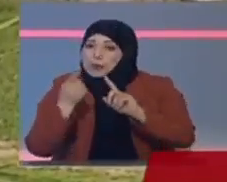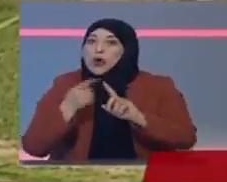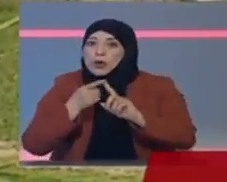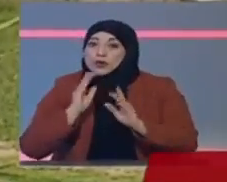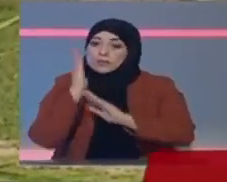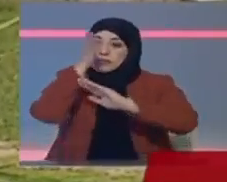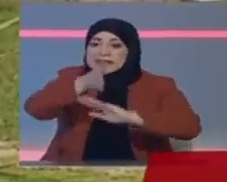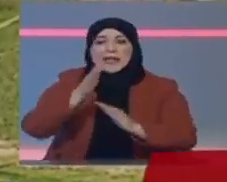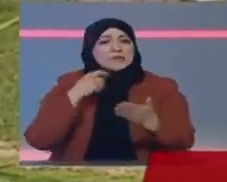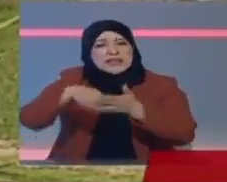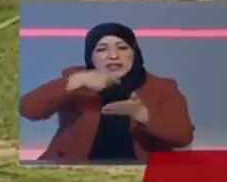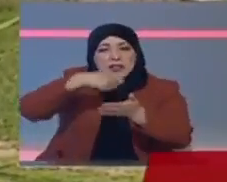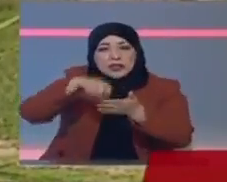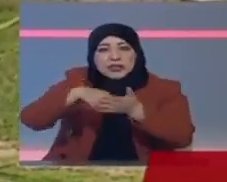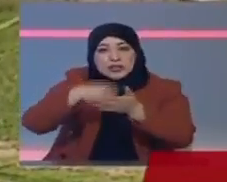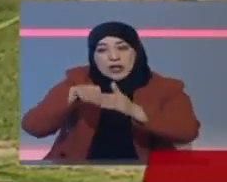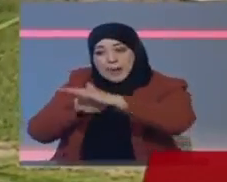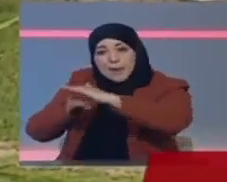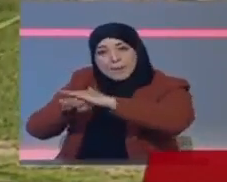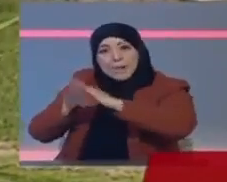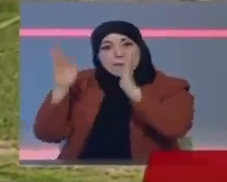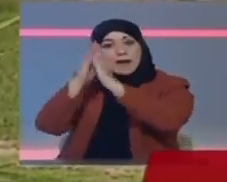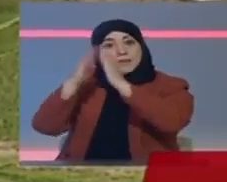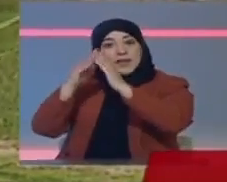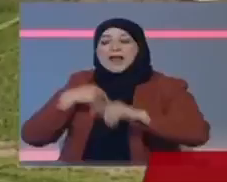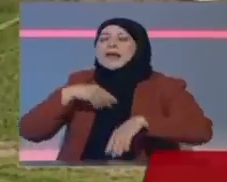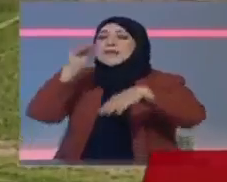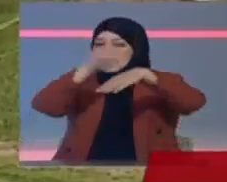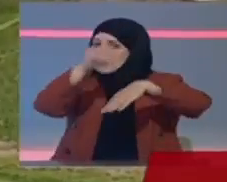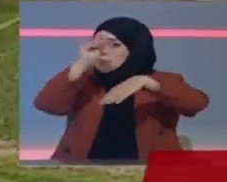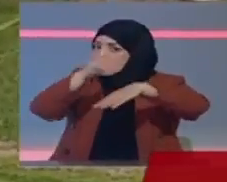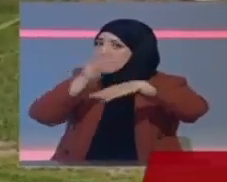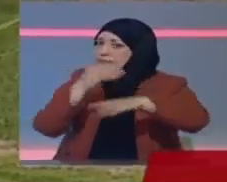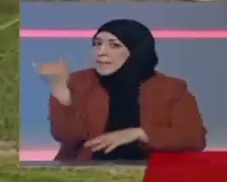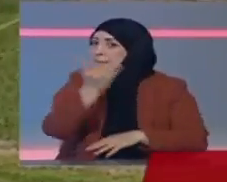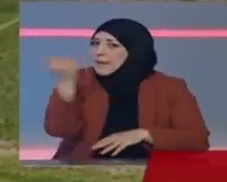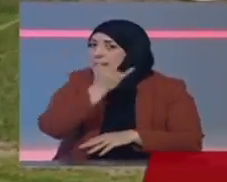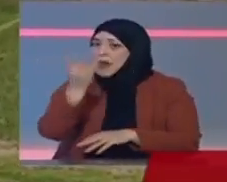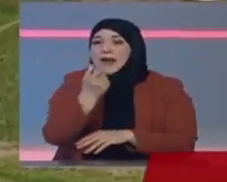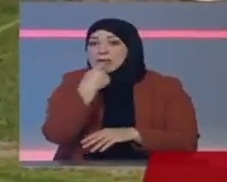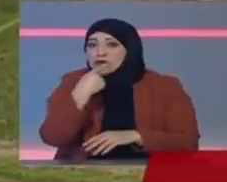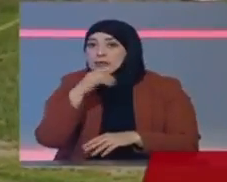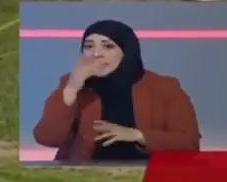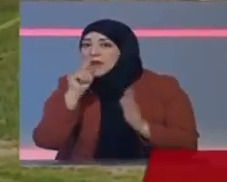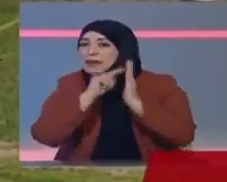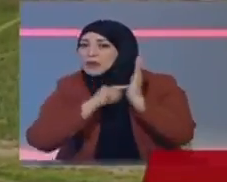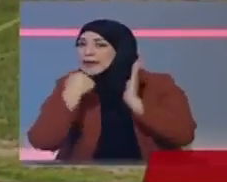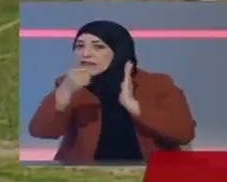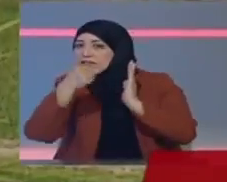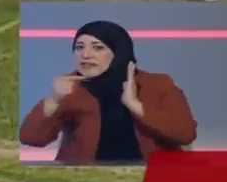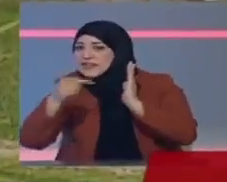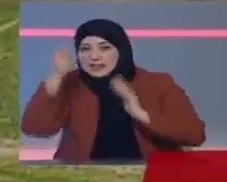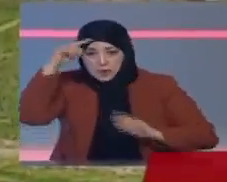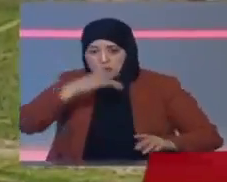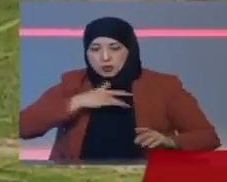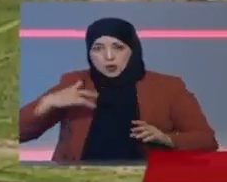والكوريتين من فرنسي وخبرها عندهم بنصحهم بيستعملوها علاقات الراي عندها اعراض جانبيه يلزم